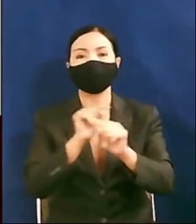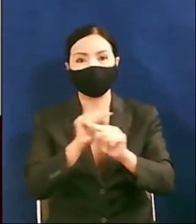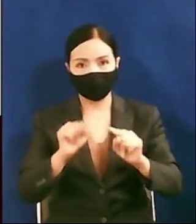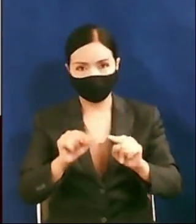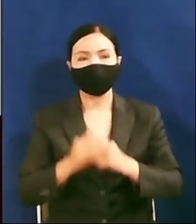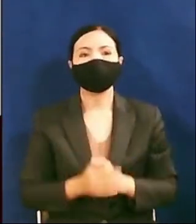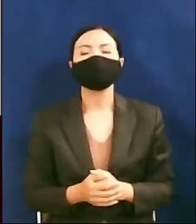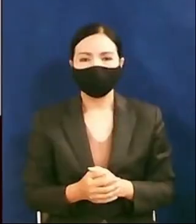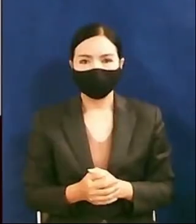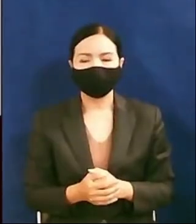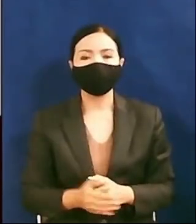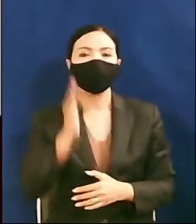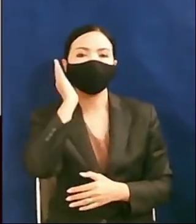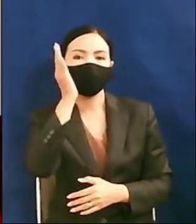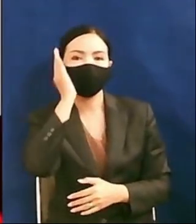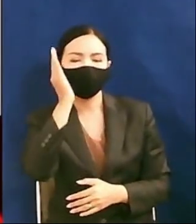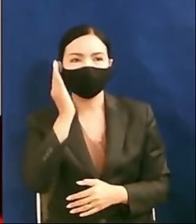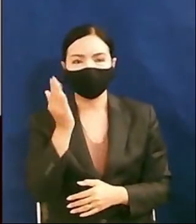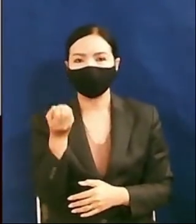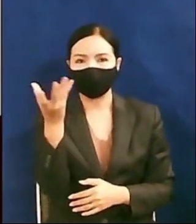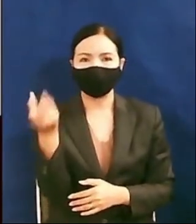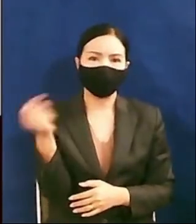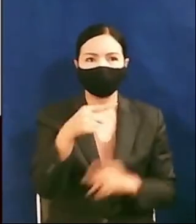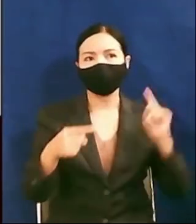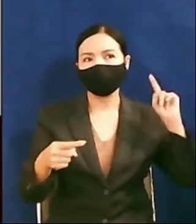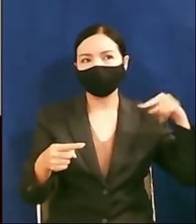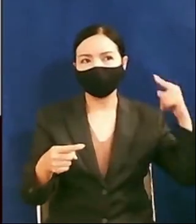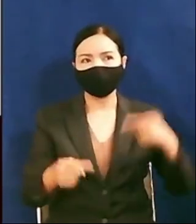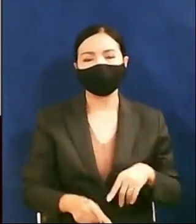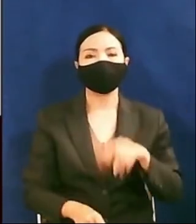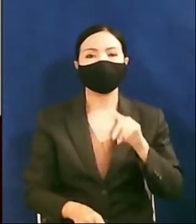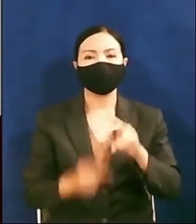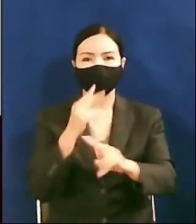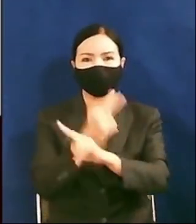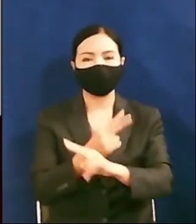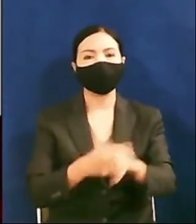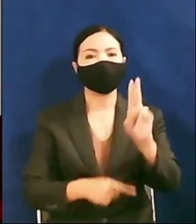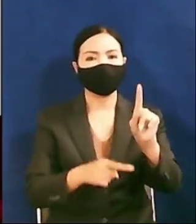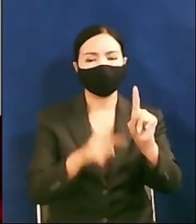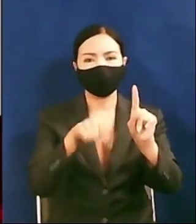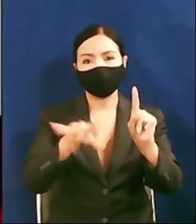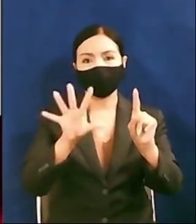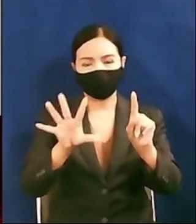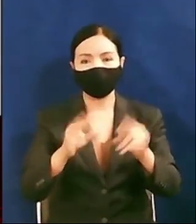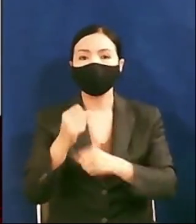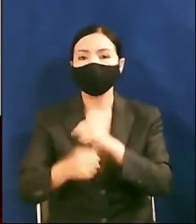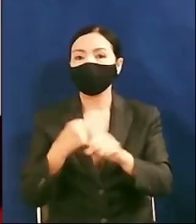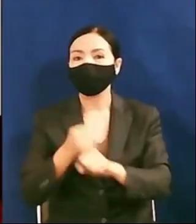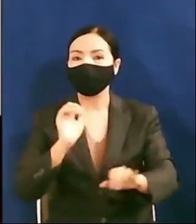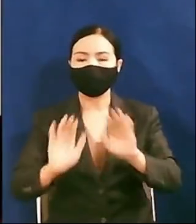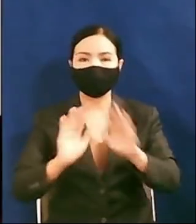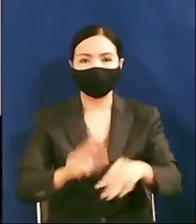7.27% นะครับที่ฉีดนี่เป็นเพศชายมากกว่าเพศหญิงนะครับ 1.5 เท่านะครับอายุโดยเฉลี่ยของคนที่มาฉี